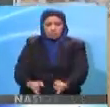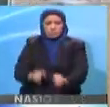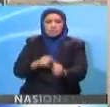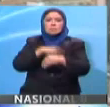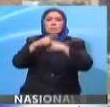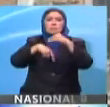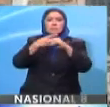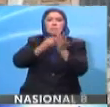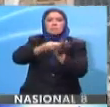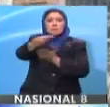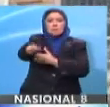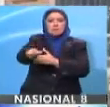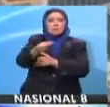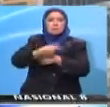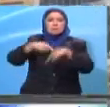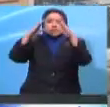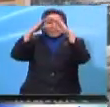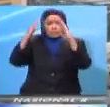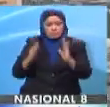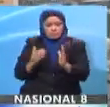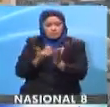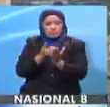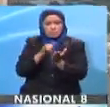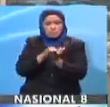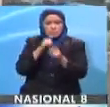haranah di Melbourne itu adalah kakitangan